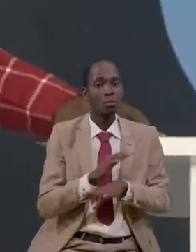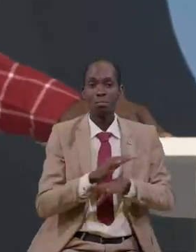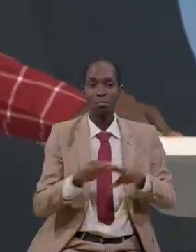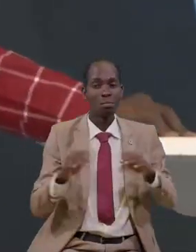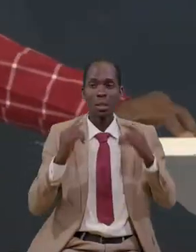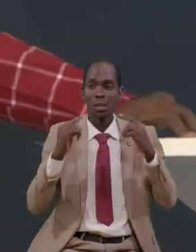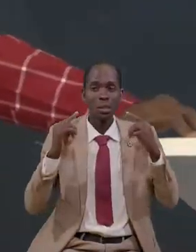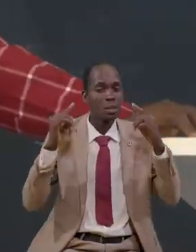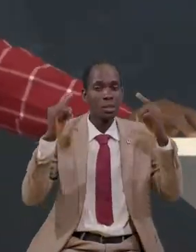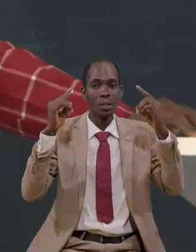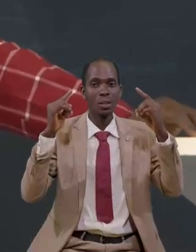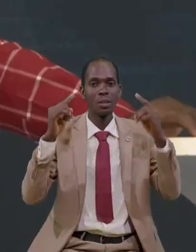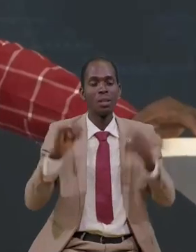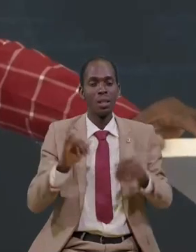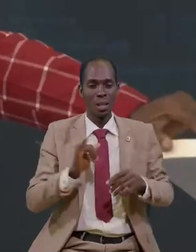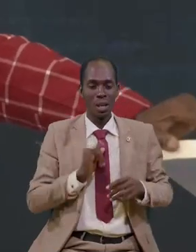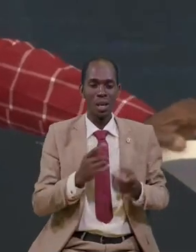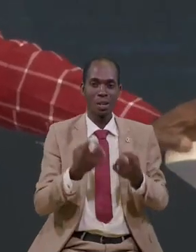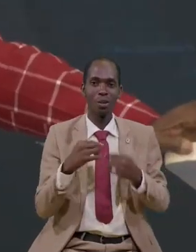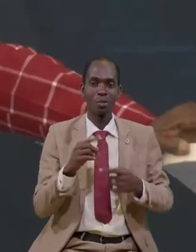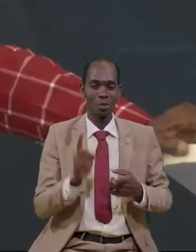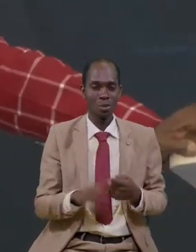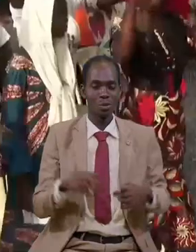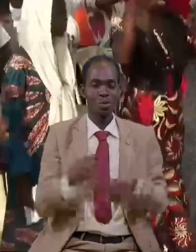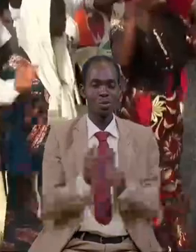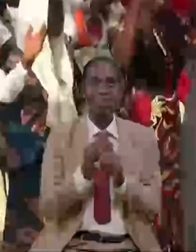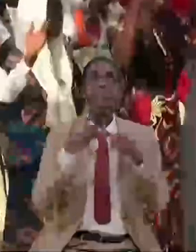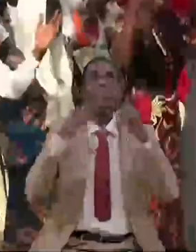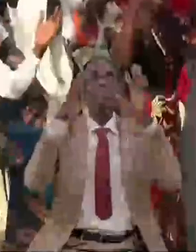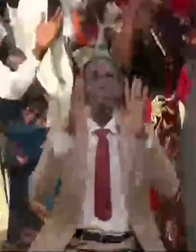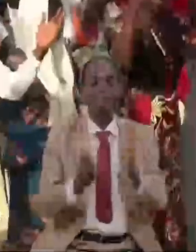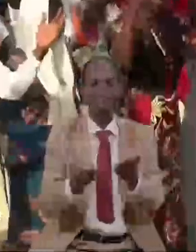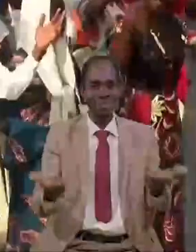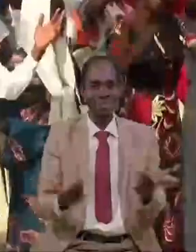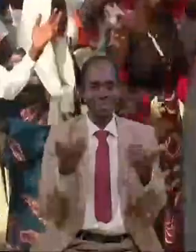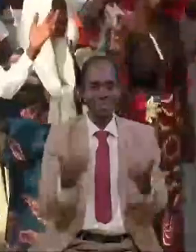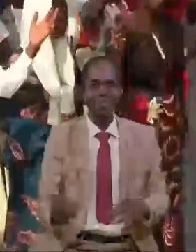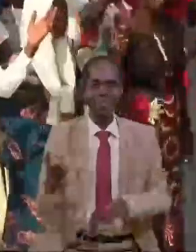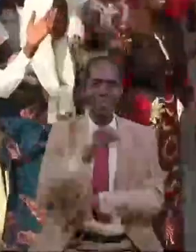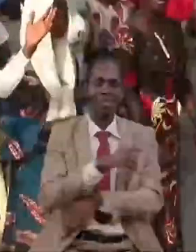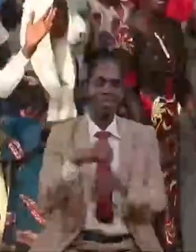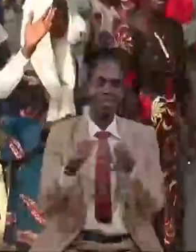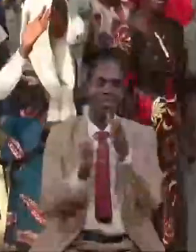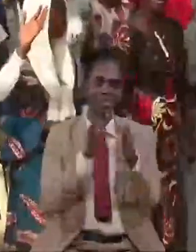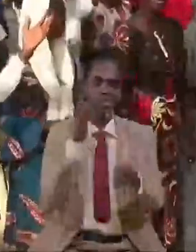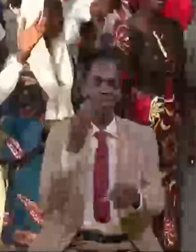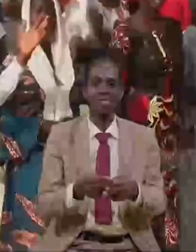rien. Mais je suis venu faire de vous des réalisateurs.